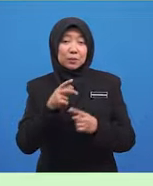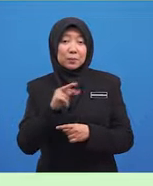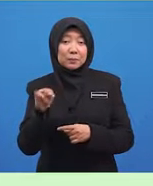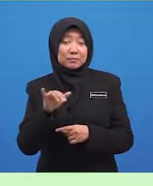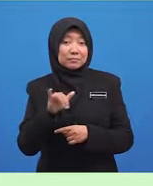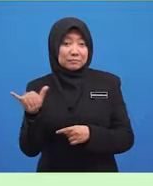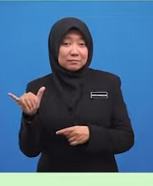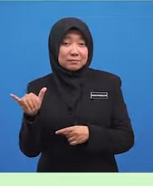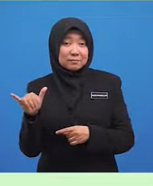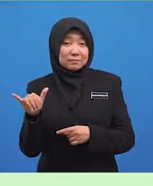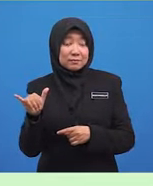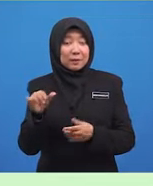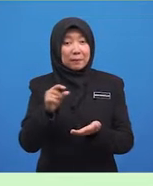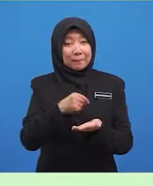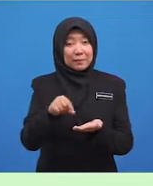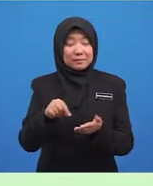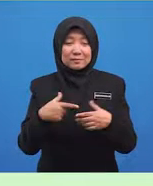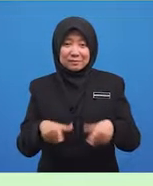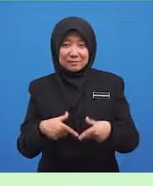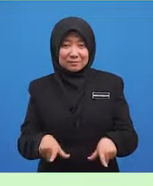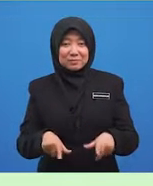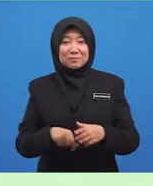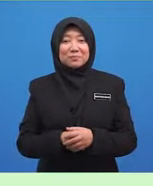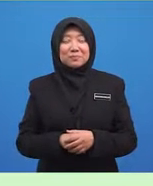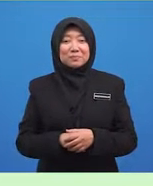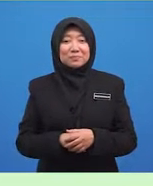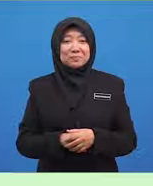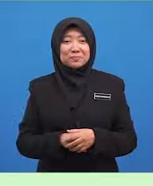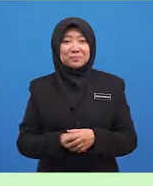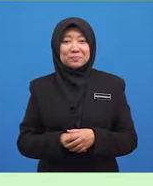Jawapannya ialah pensel kayu.